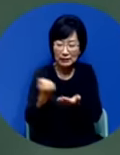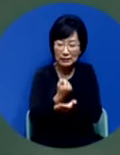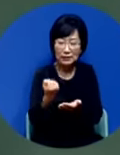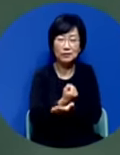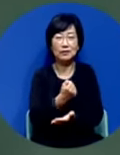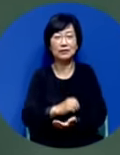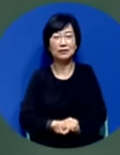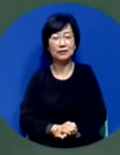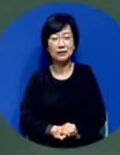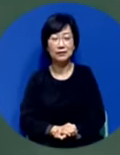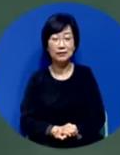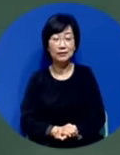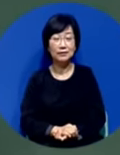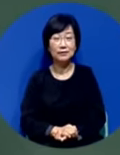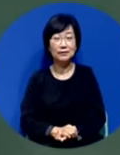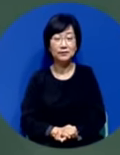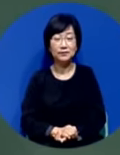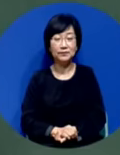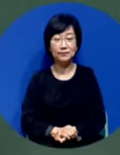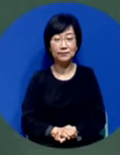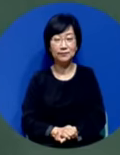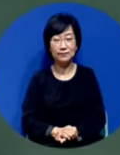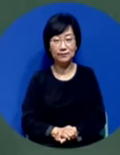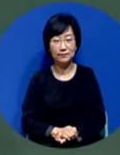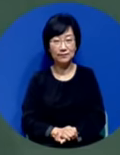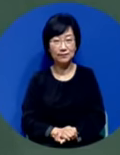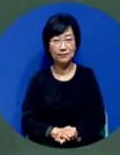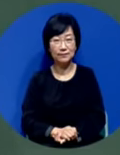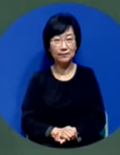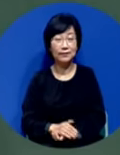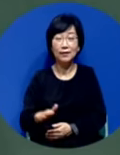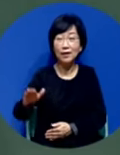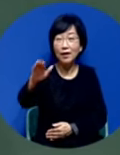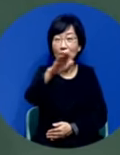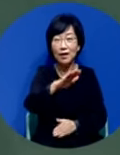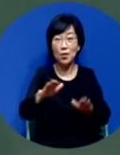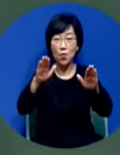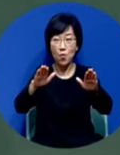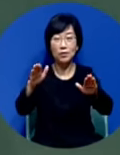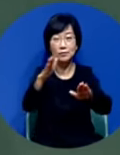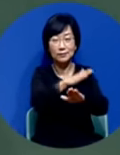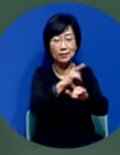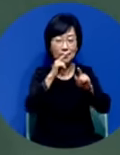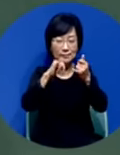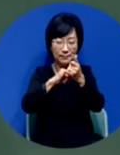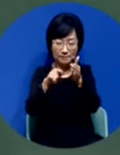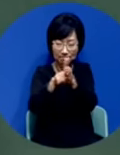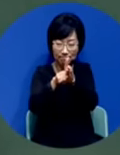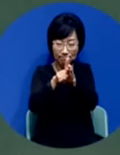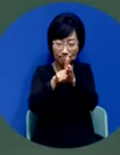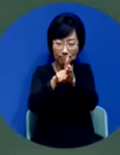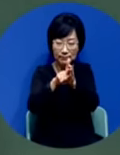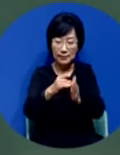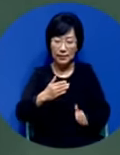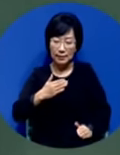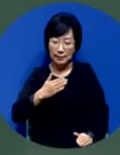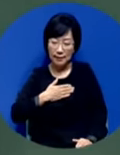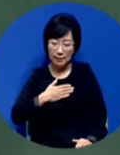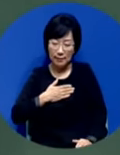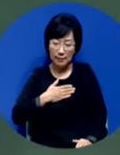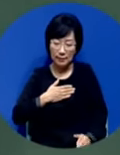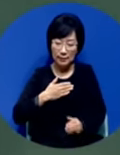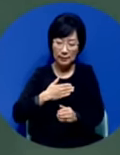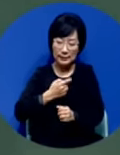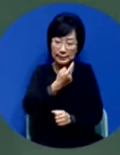只要明白这一件事就足够了。 그래서 여러분이 이 오늘부터 언약 딱 붙잡고요. 내가 하나님의 증거 가지고 많은 사람들